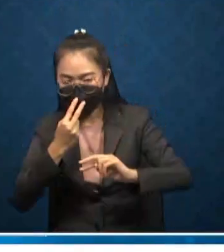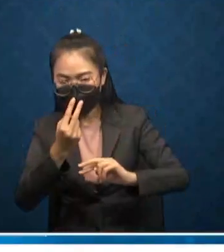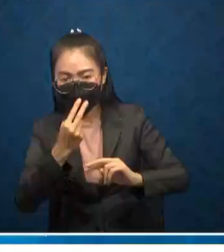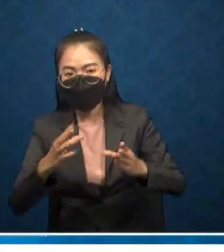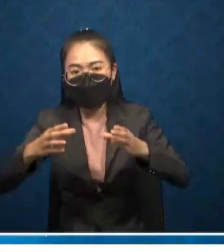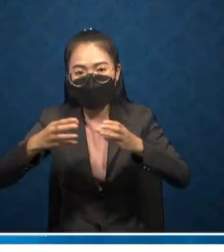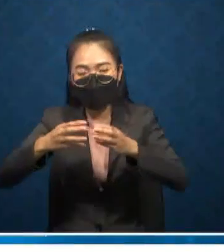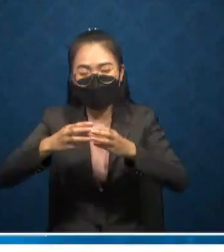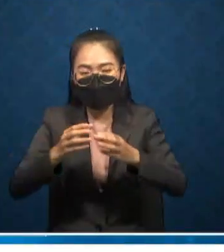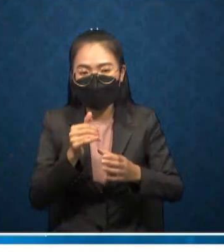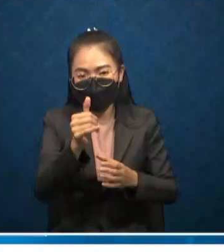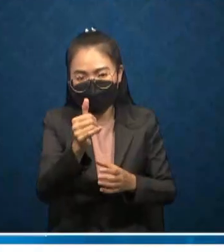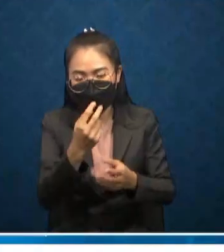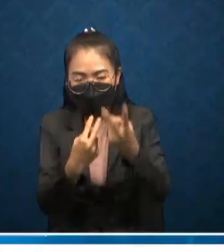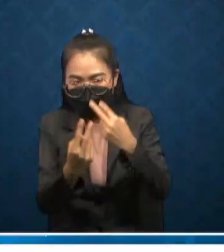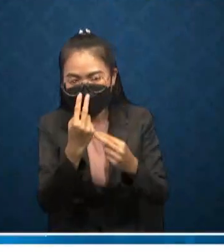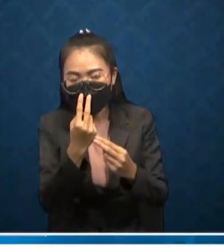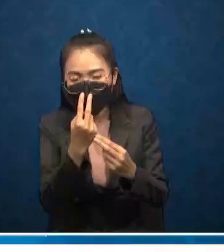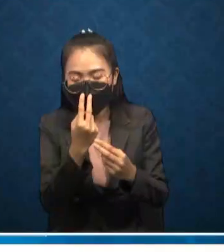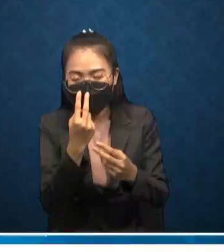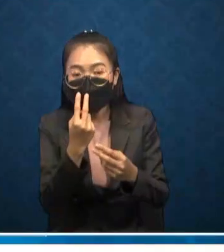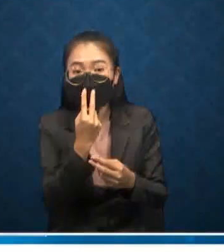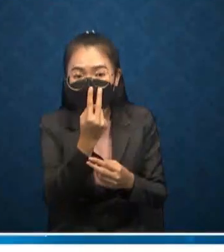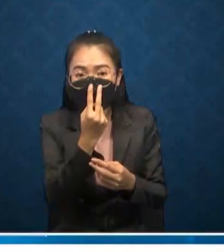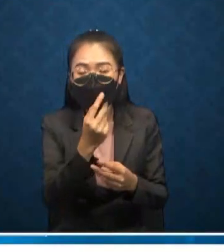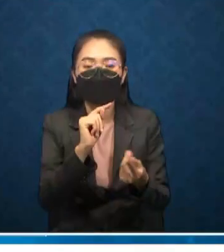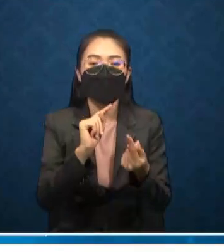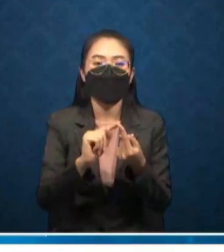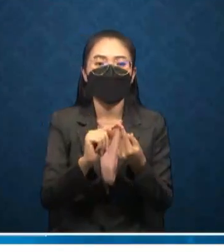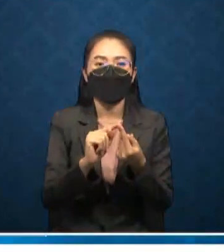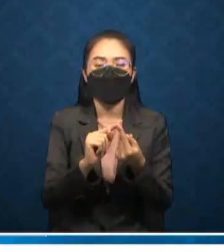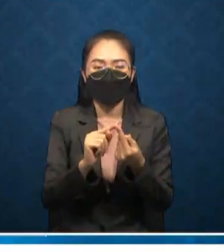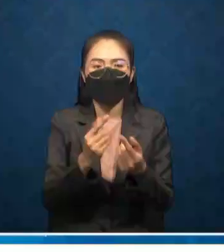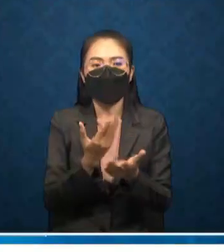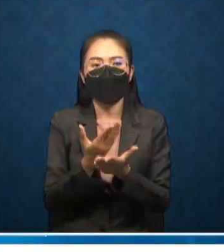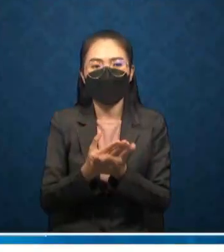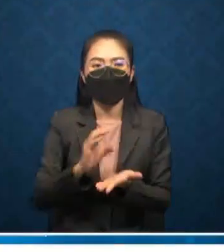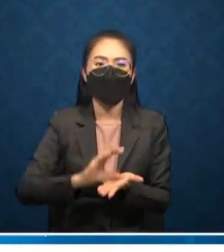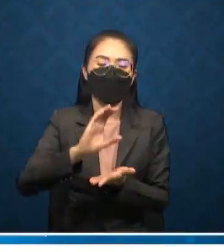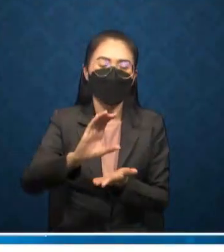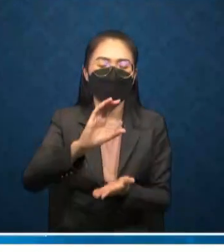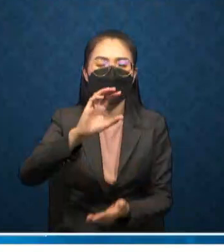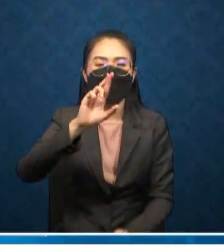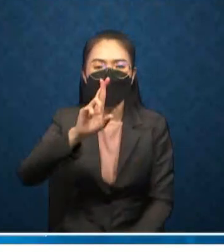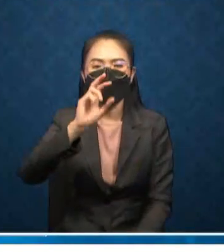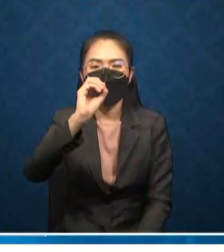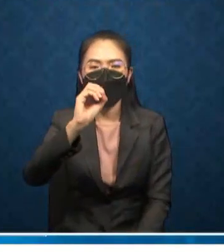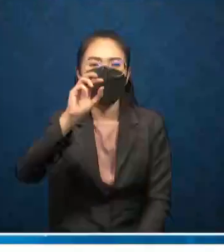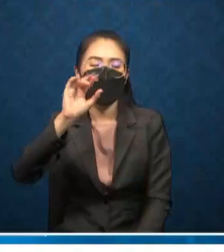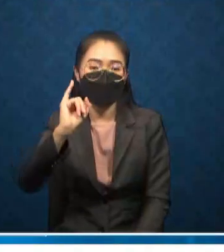การศึกษาเรื่องของผลตอบแทนการลงทุนr o iนะคะ Return of Investment